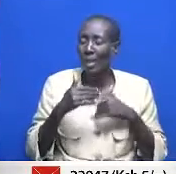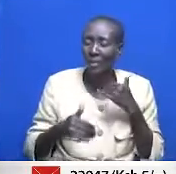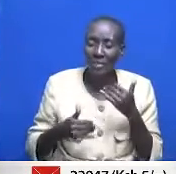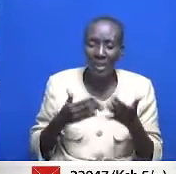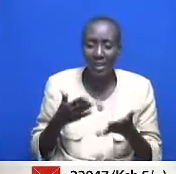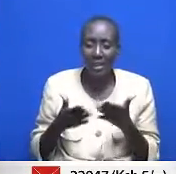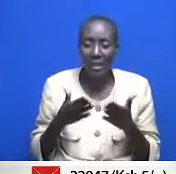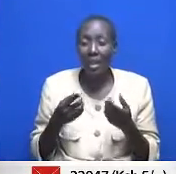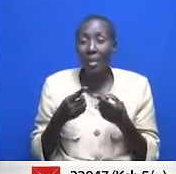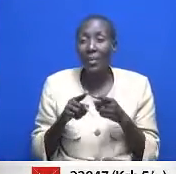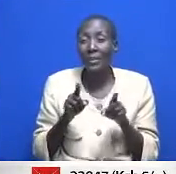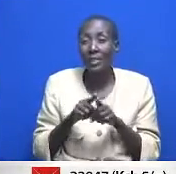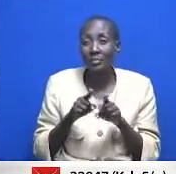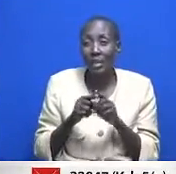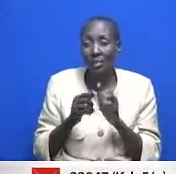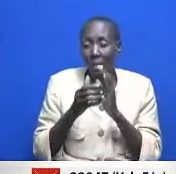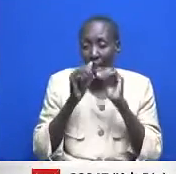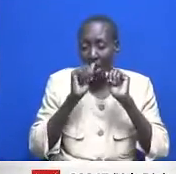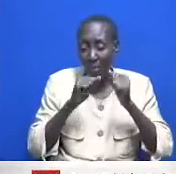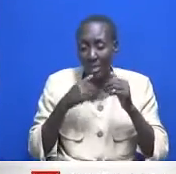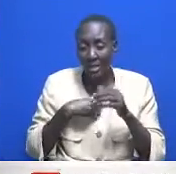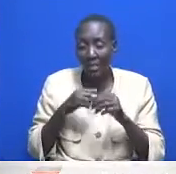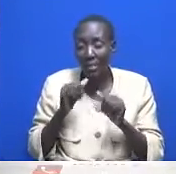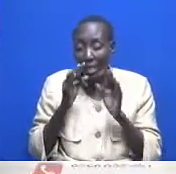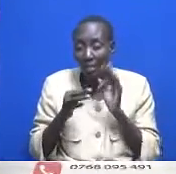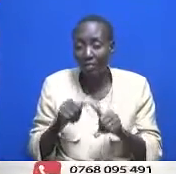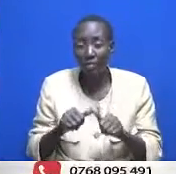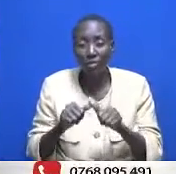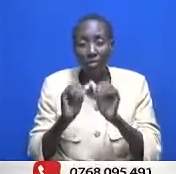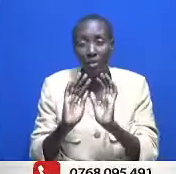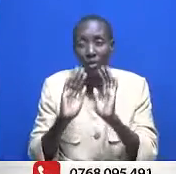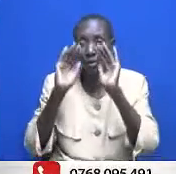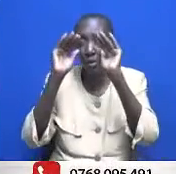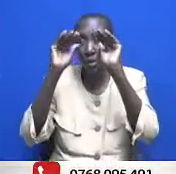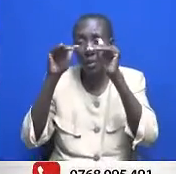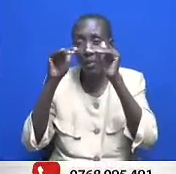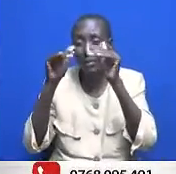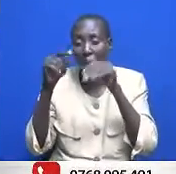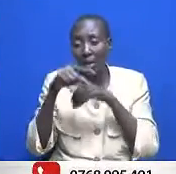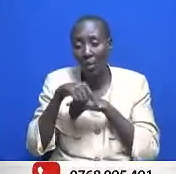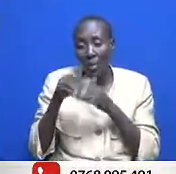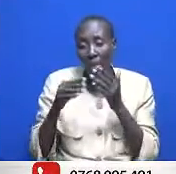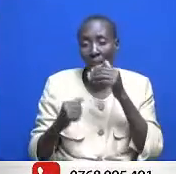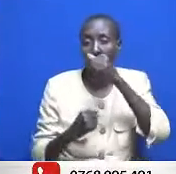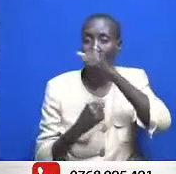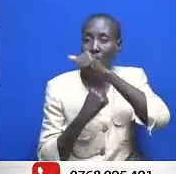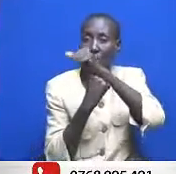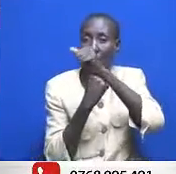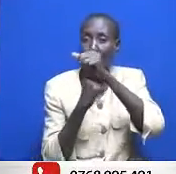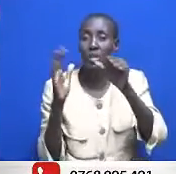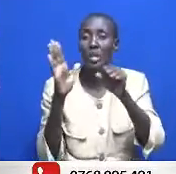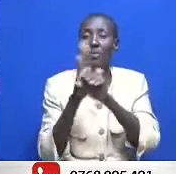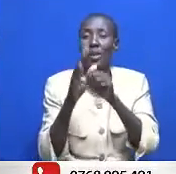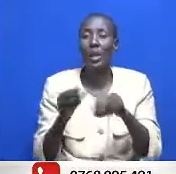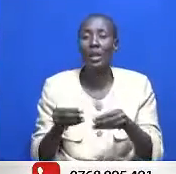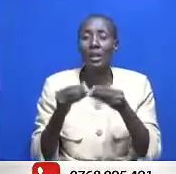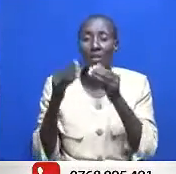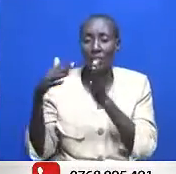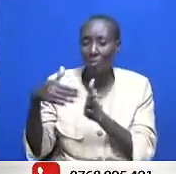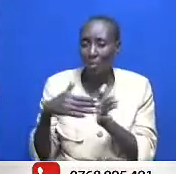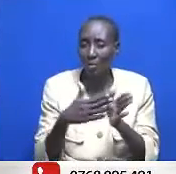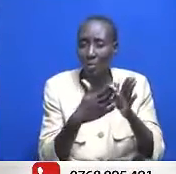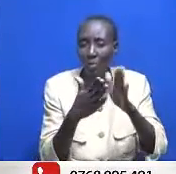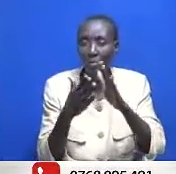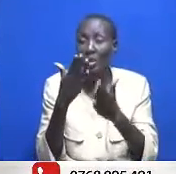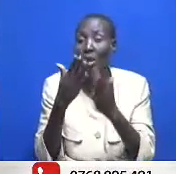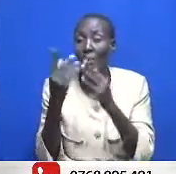they also have the potential, like if they continue playing the game of basketball, we're here to support them and provide them with opportunities that maybe